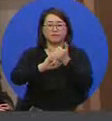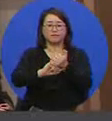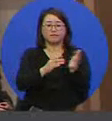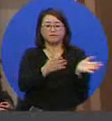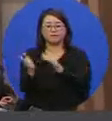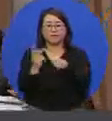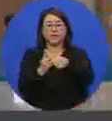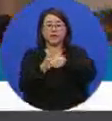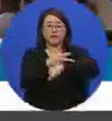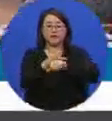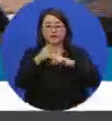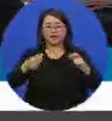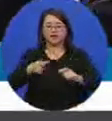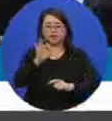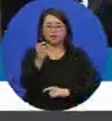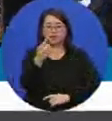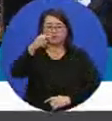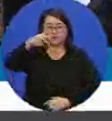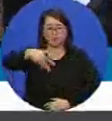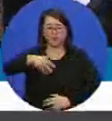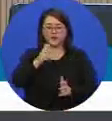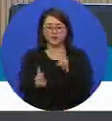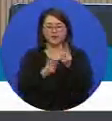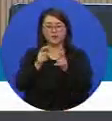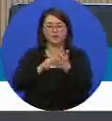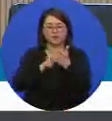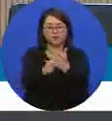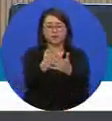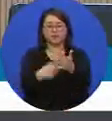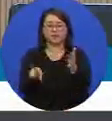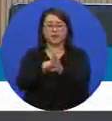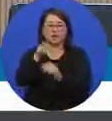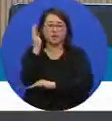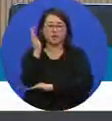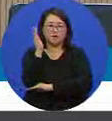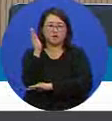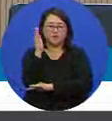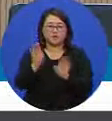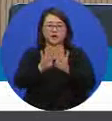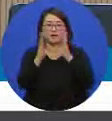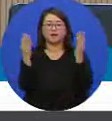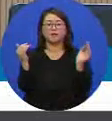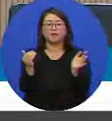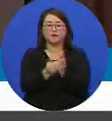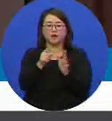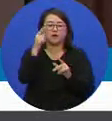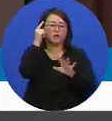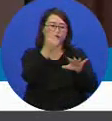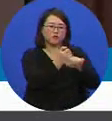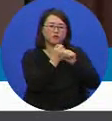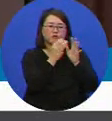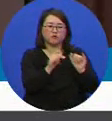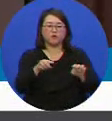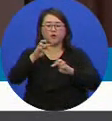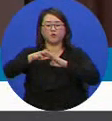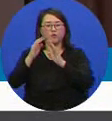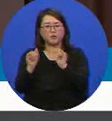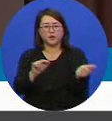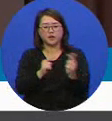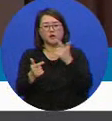임실군이 옷산업을 추진하기 위한 세미나를 열었습니다. 이번 세미나에는 연구원과 농민 등 60여 명이 참석해